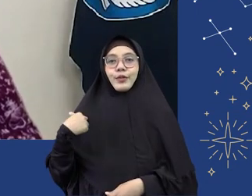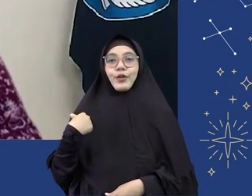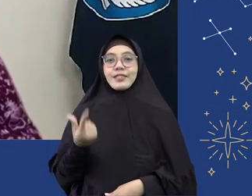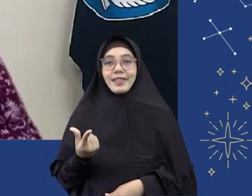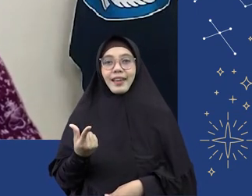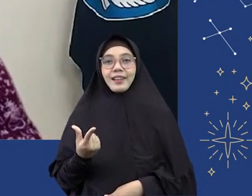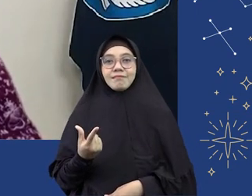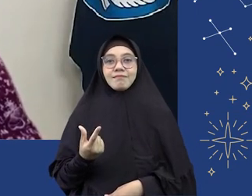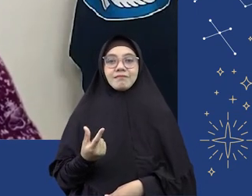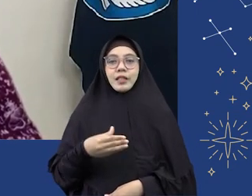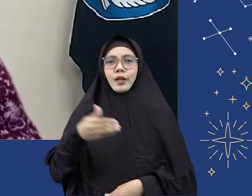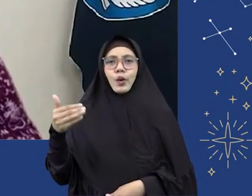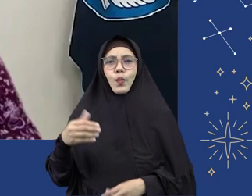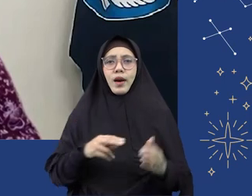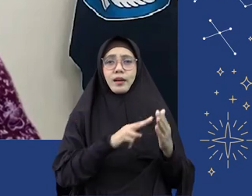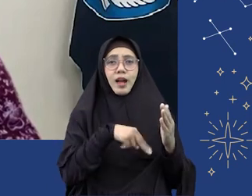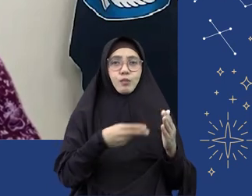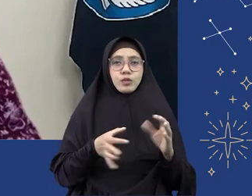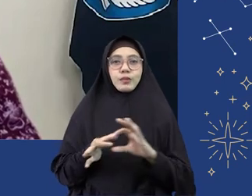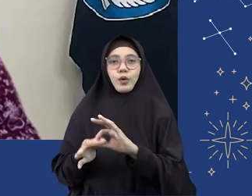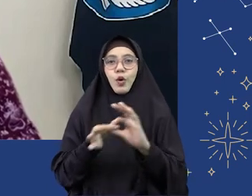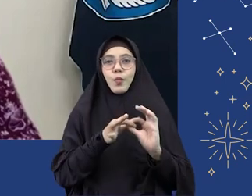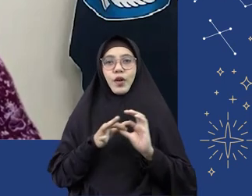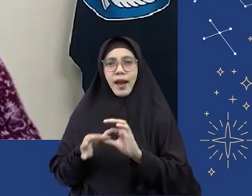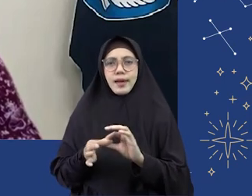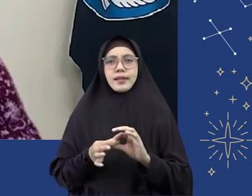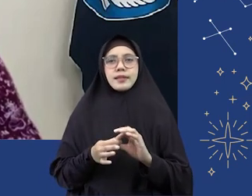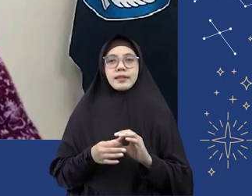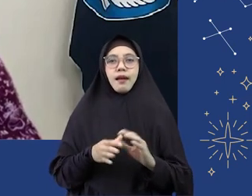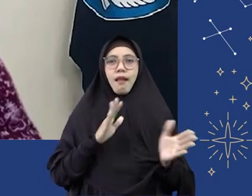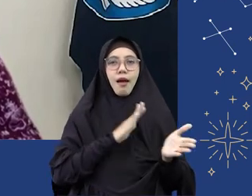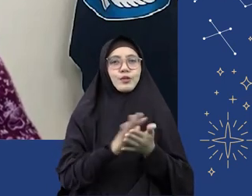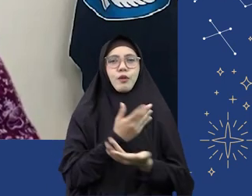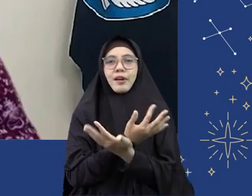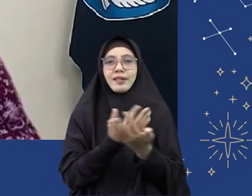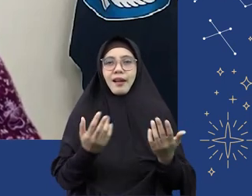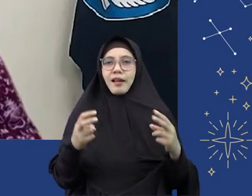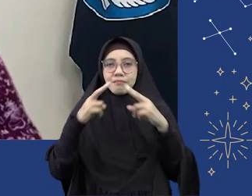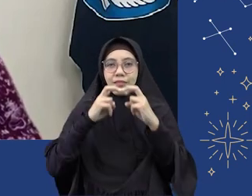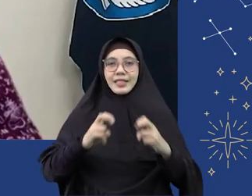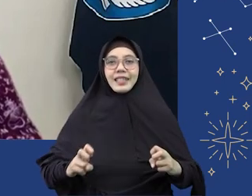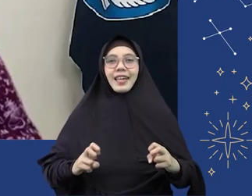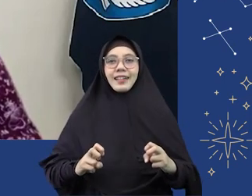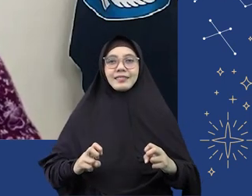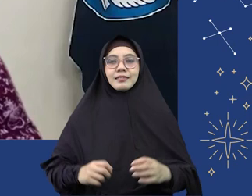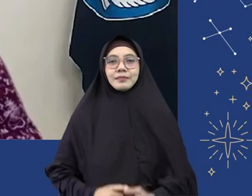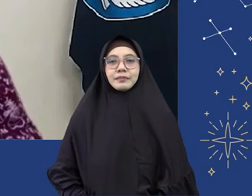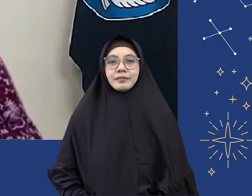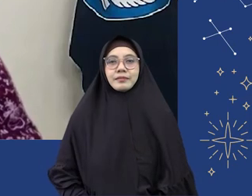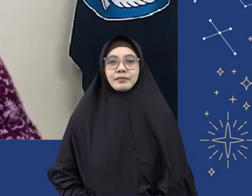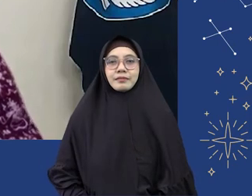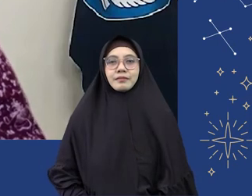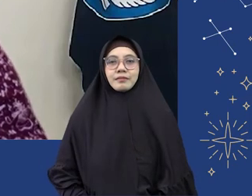kampus kolaborasi dengan dunia usaha dunia industri terjun ke masyarakat melakukan research dan dan